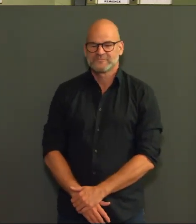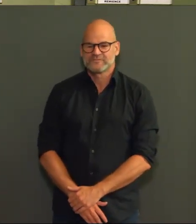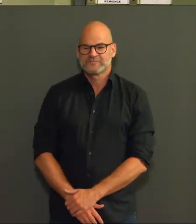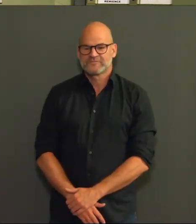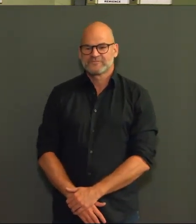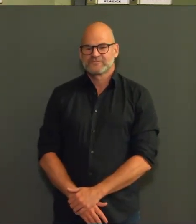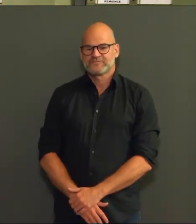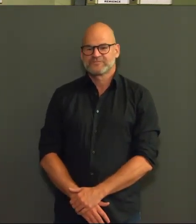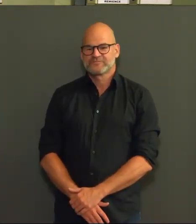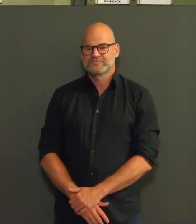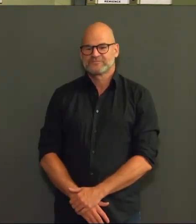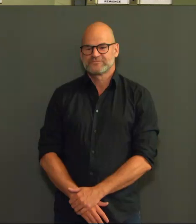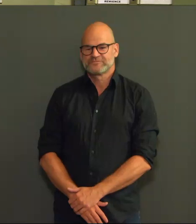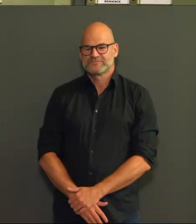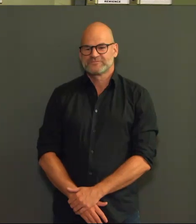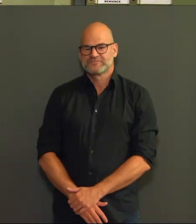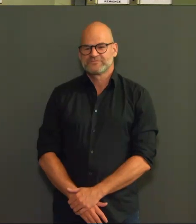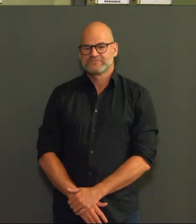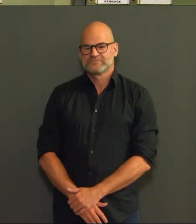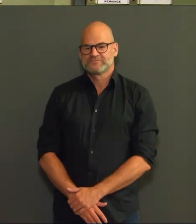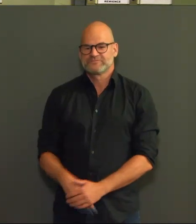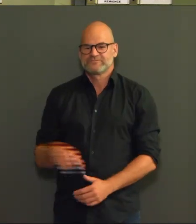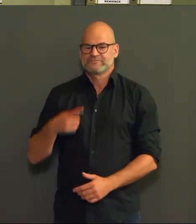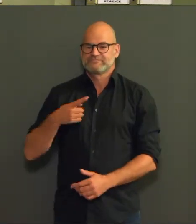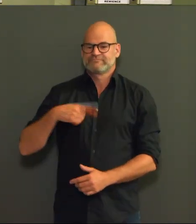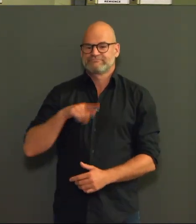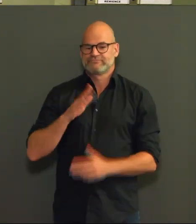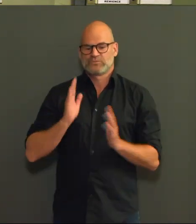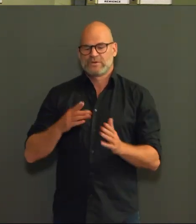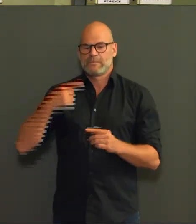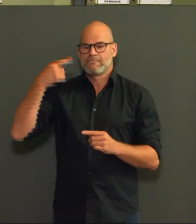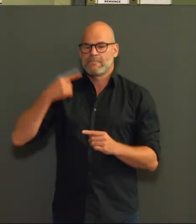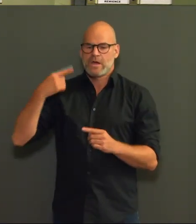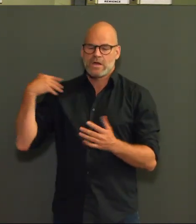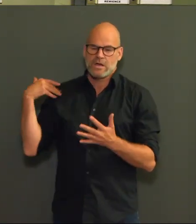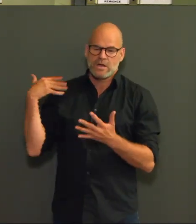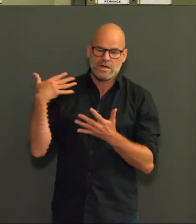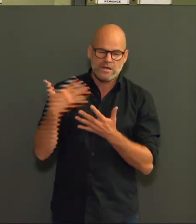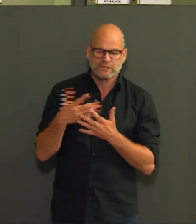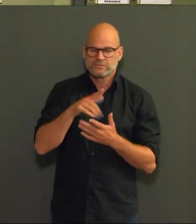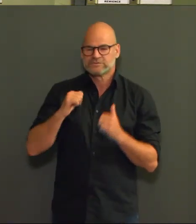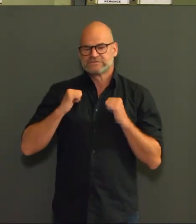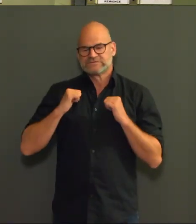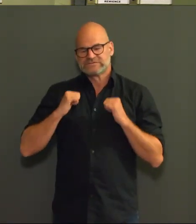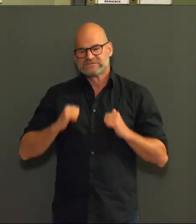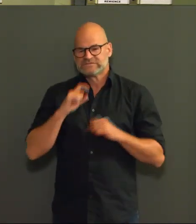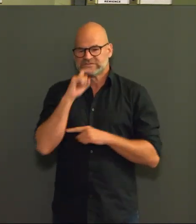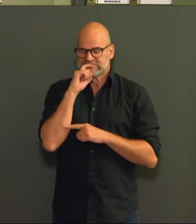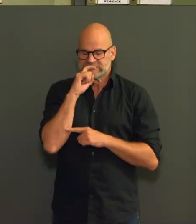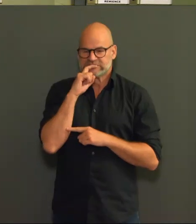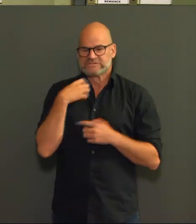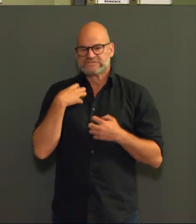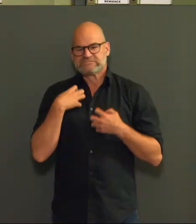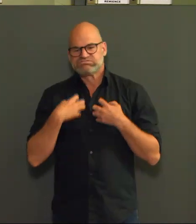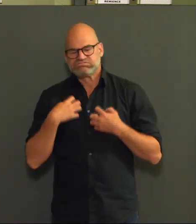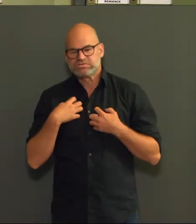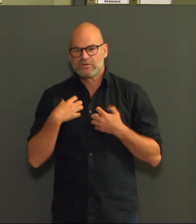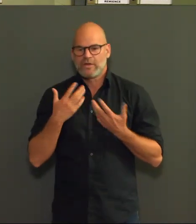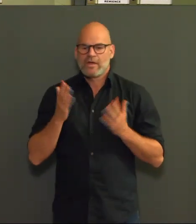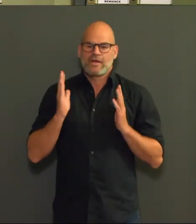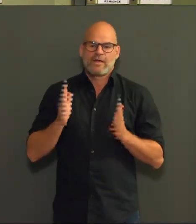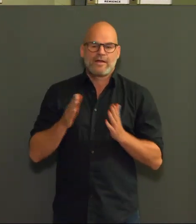Na vele moeilijke maanden kan iedereen nu hoopvol vooruitkijken. De coronacijfers blijven dankzij de vaccinatie en dankzij ons